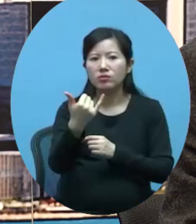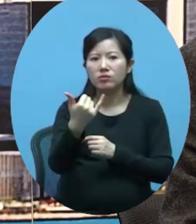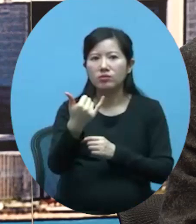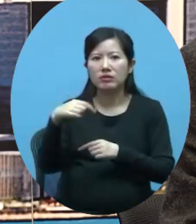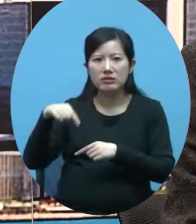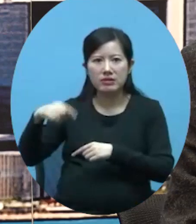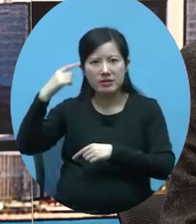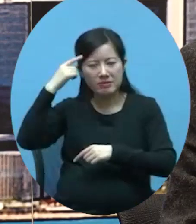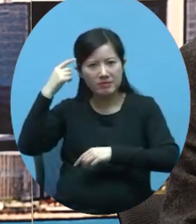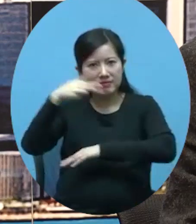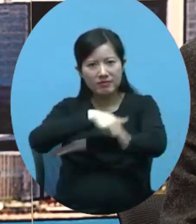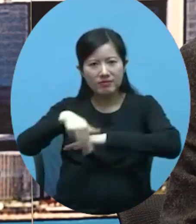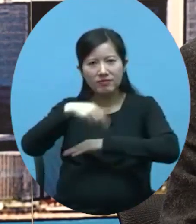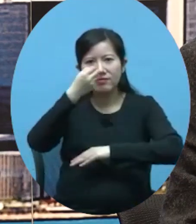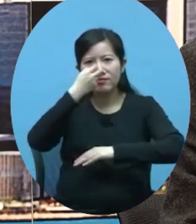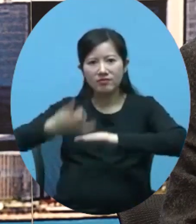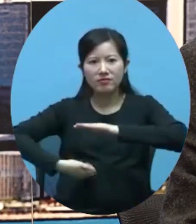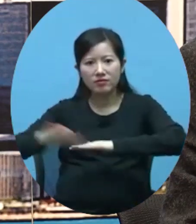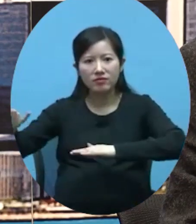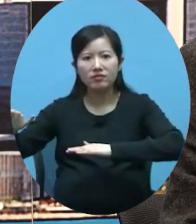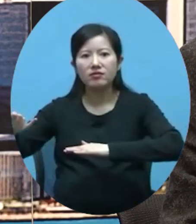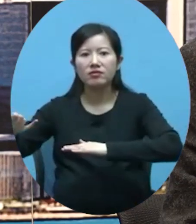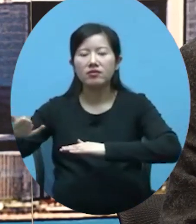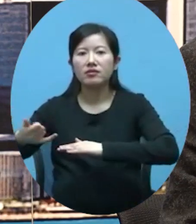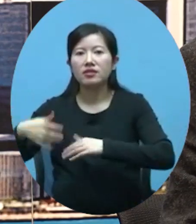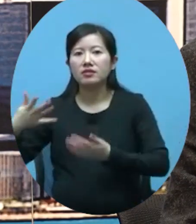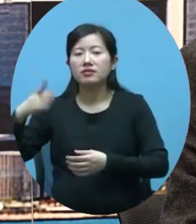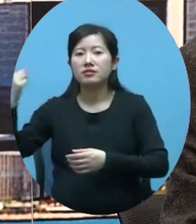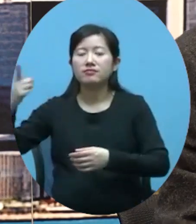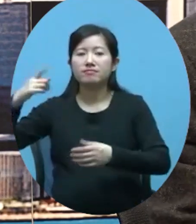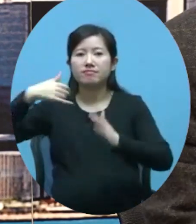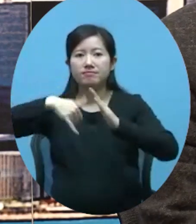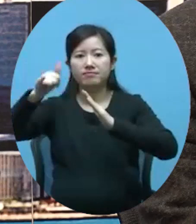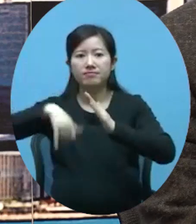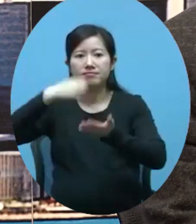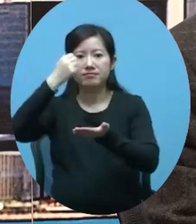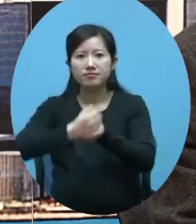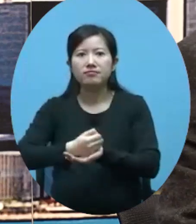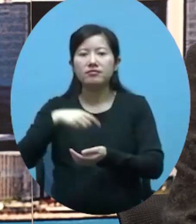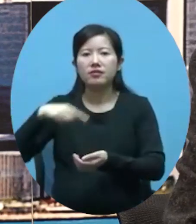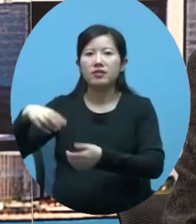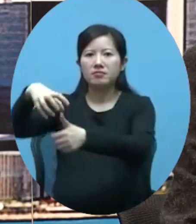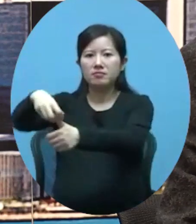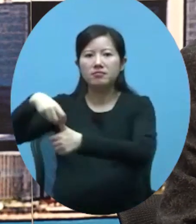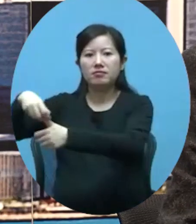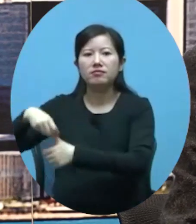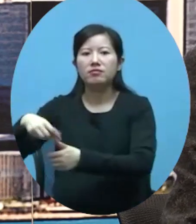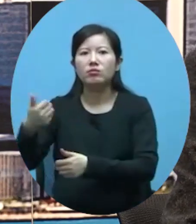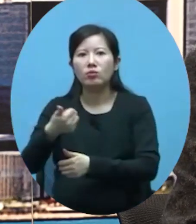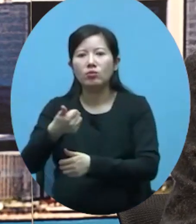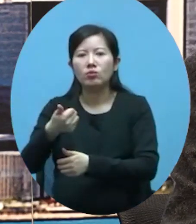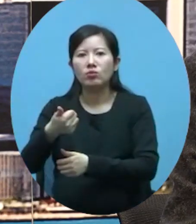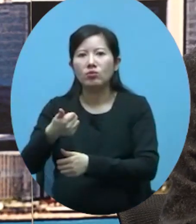企圖離開香港那入境事務處也都成功在口岸將他們接獲那衛生署也都